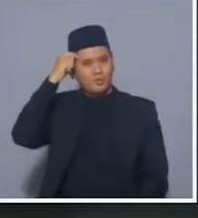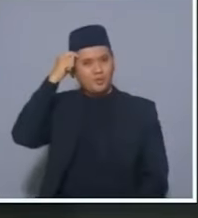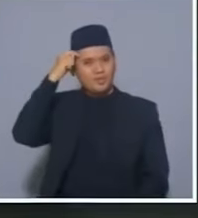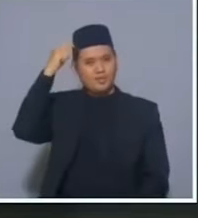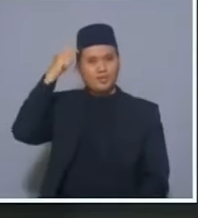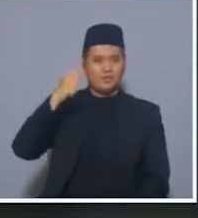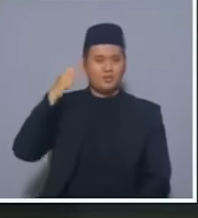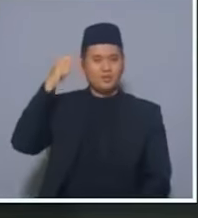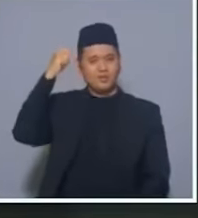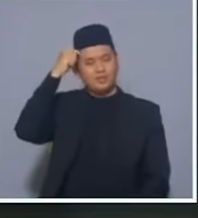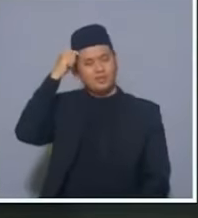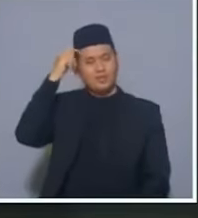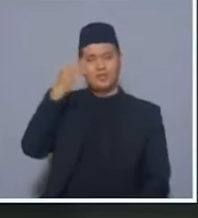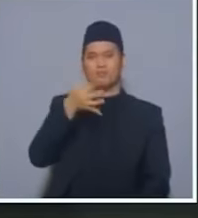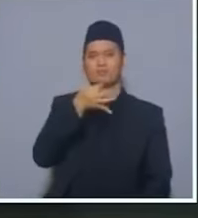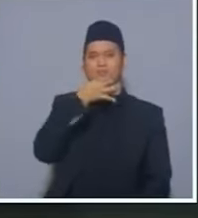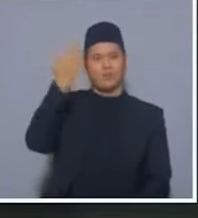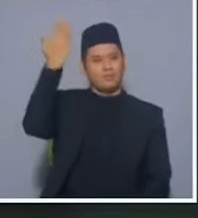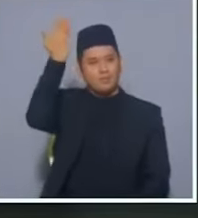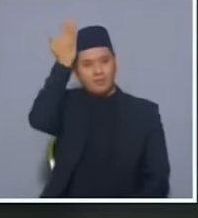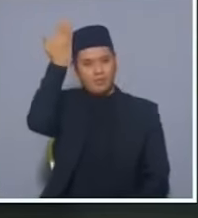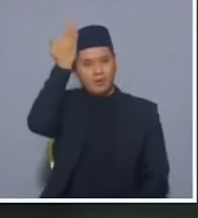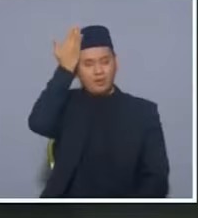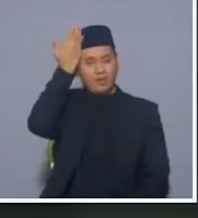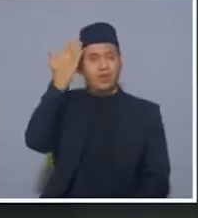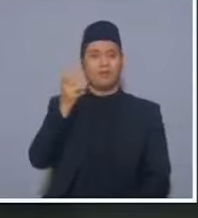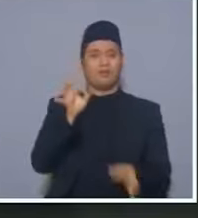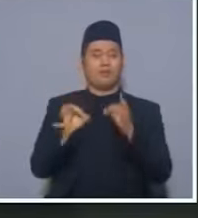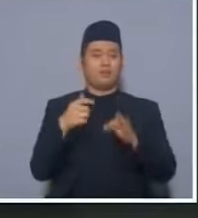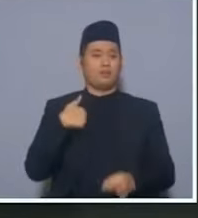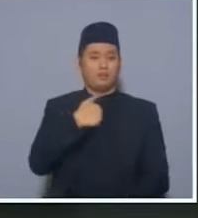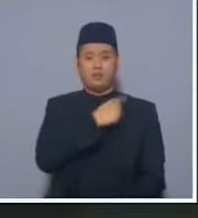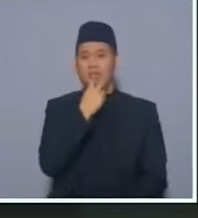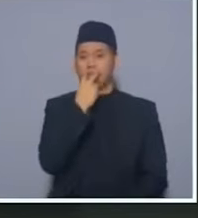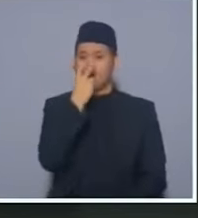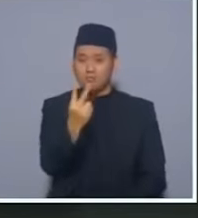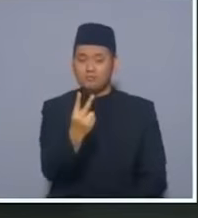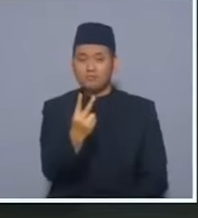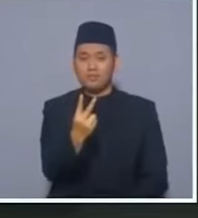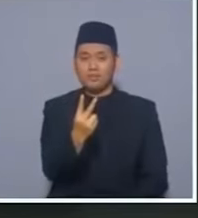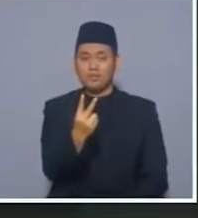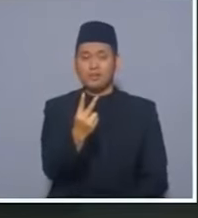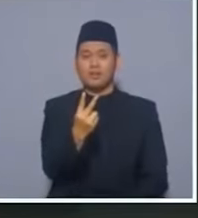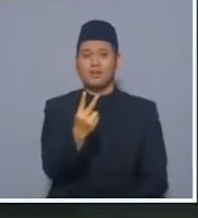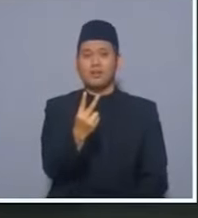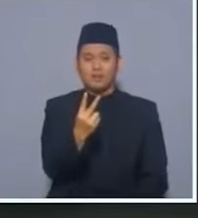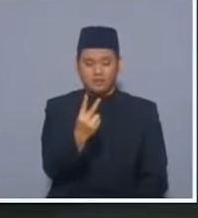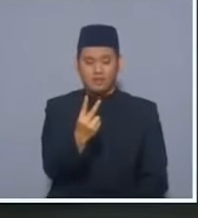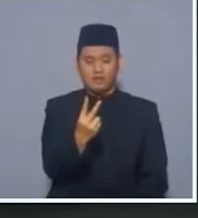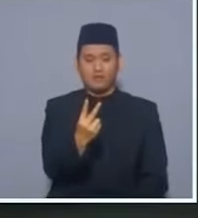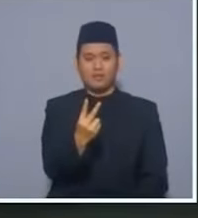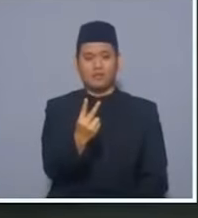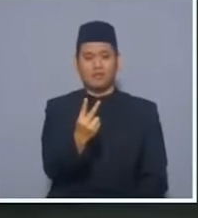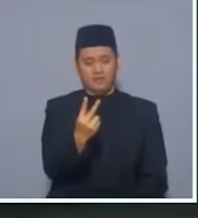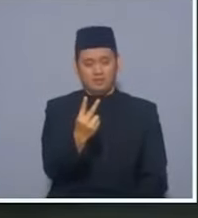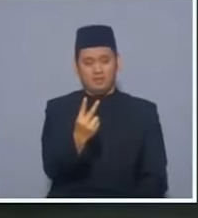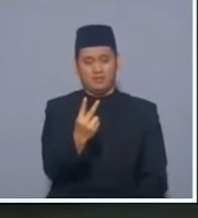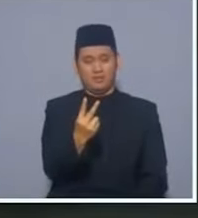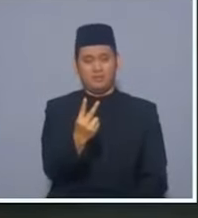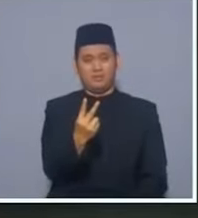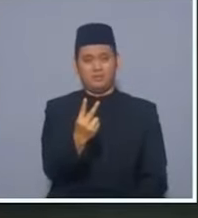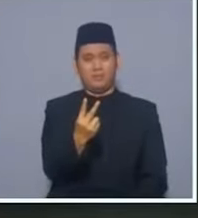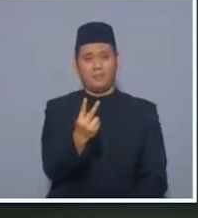dan sebagainya. Dan kalau kita lihat, kebanyakan perkara ini dibawa oleh mereka yang kita namakan pada dunia kita hari